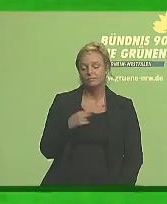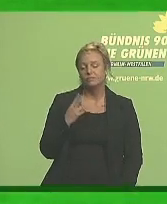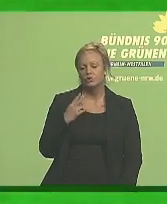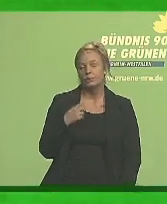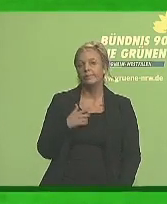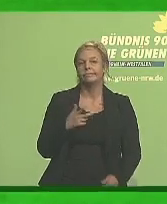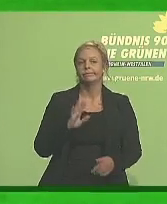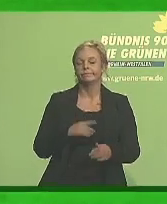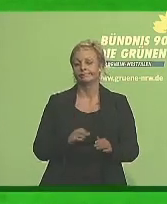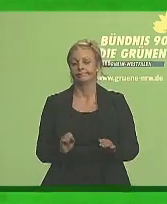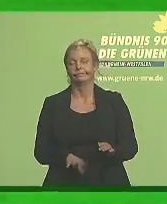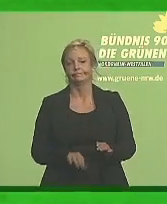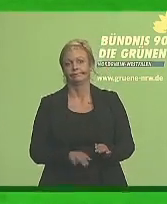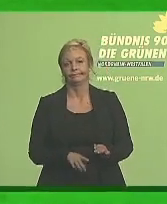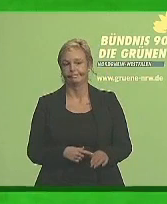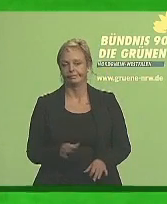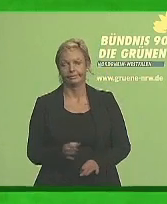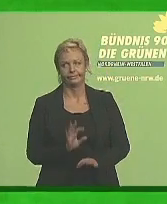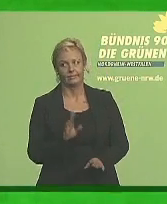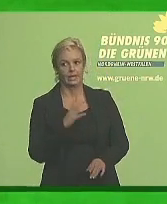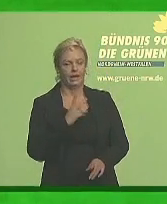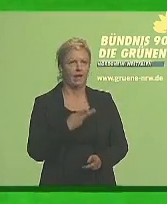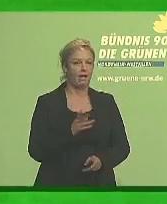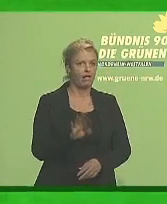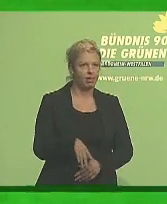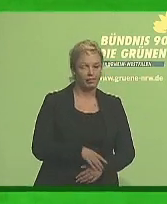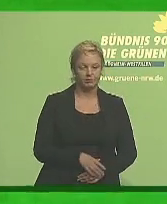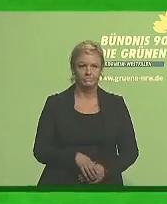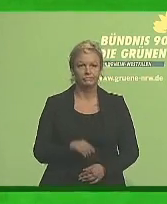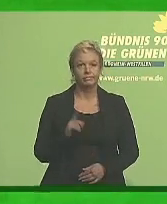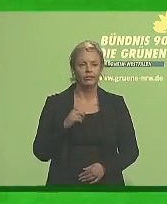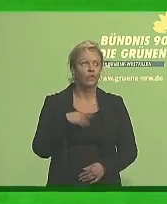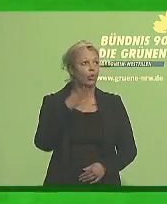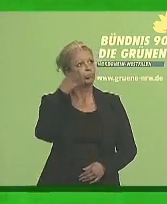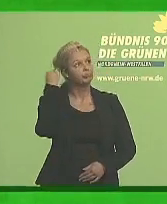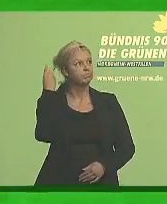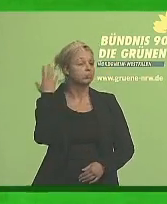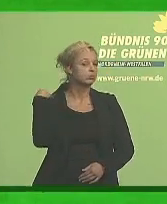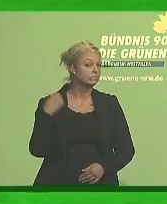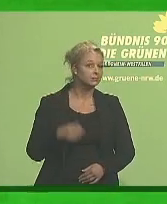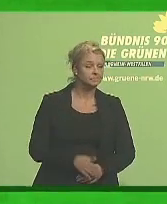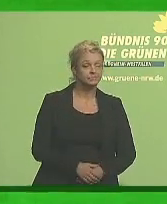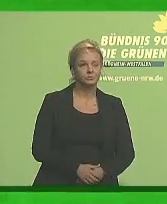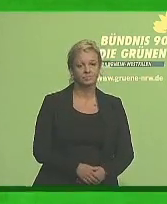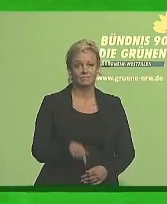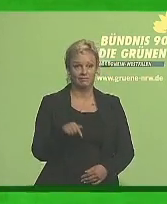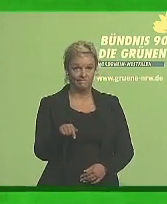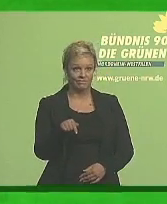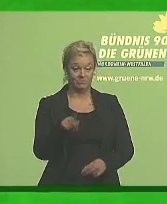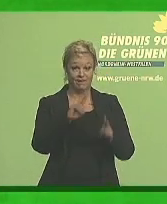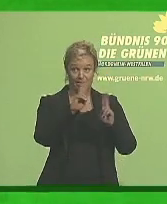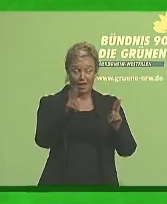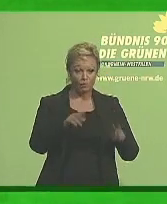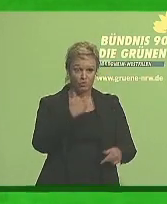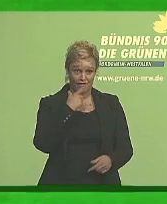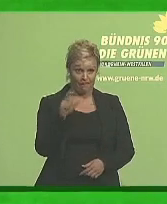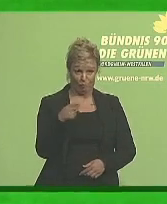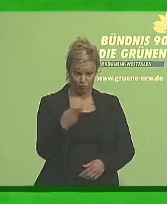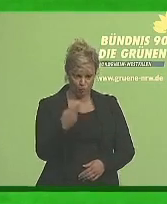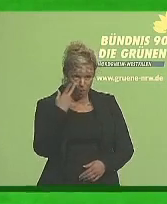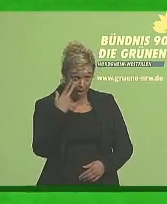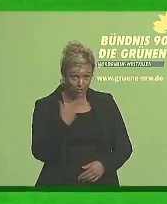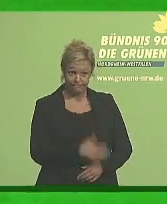unter den Teppich gekehrt werden können und dass Verdrängung die Methode der internationalen Verantwortung